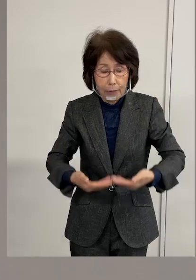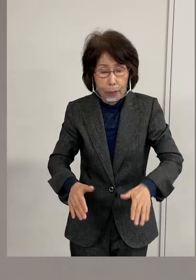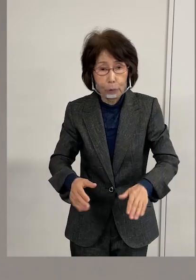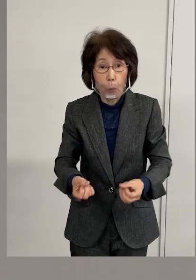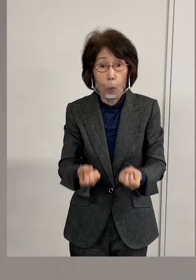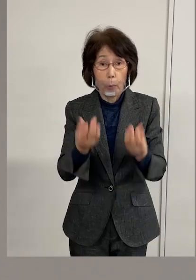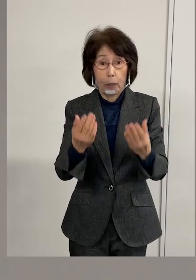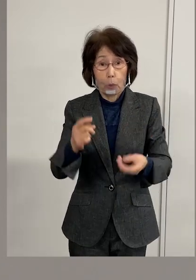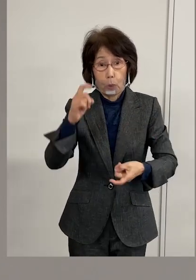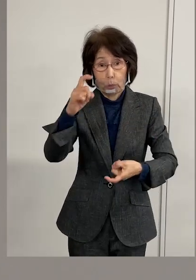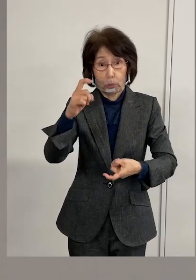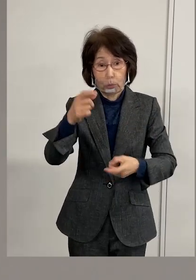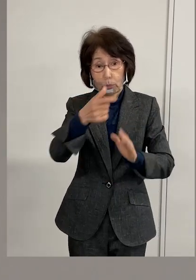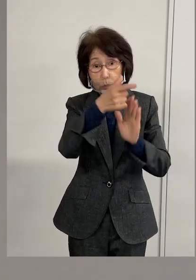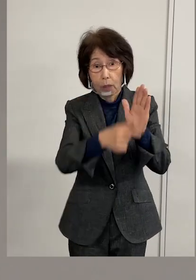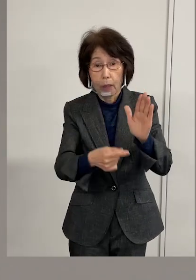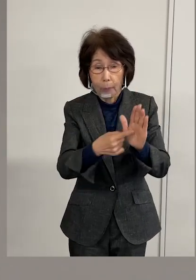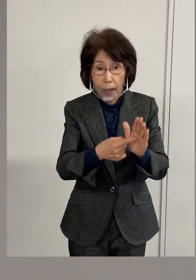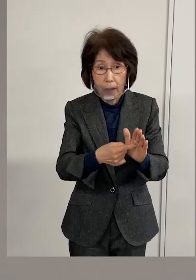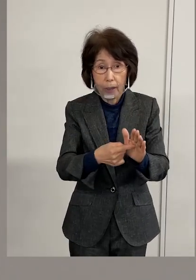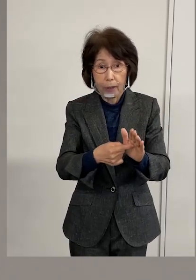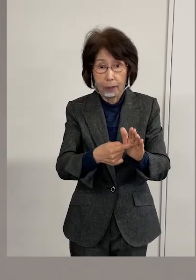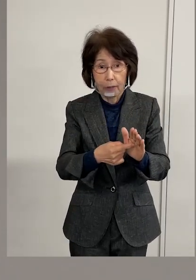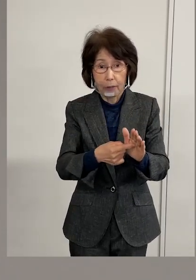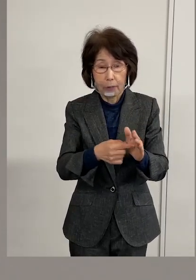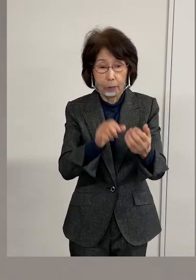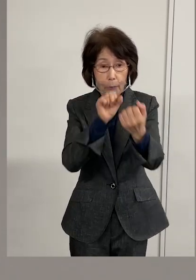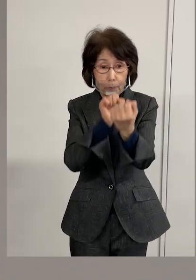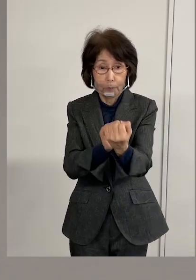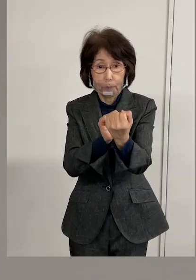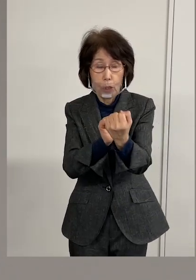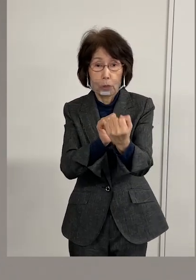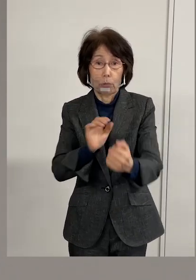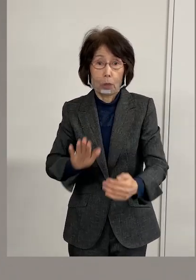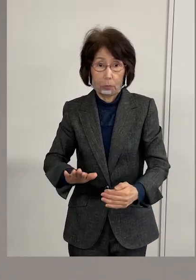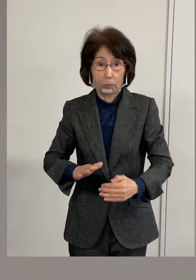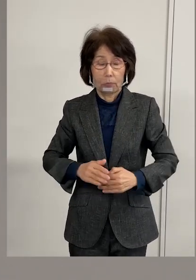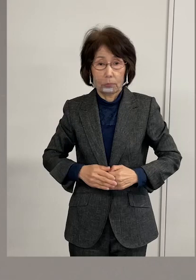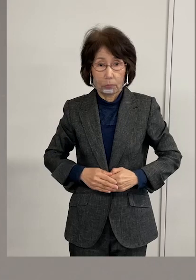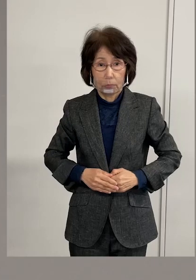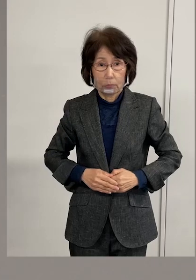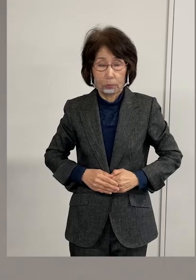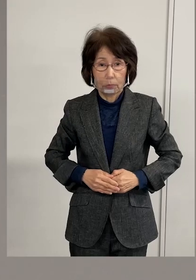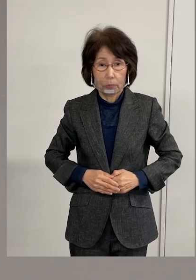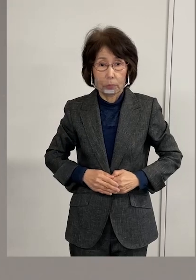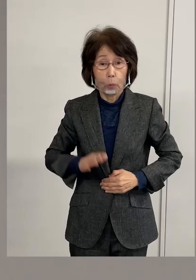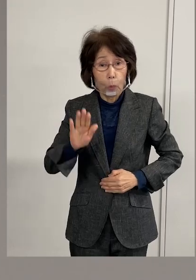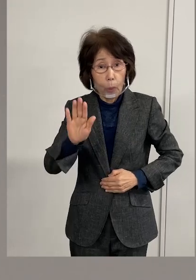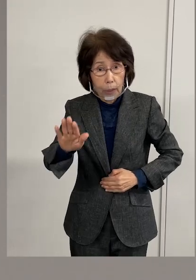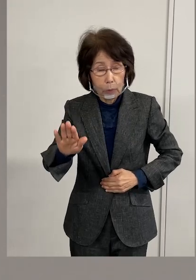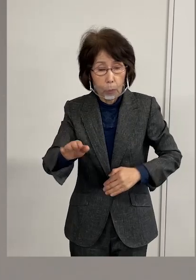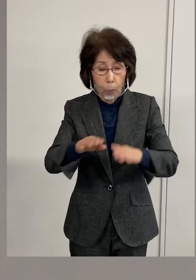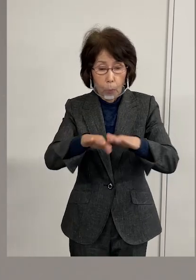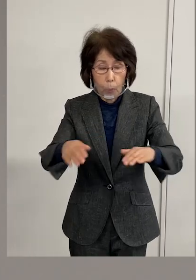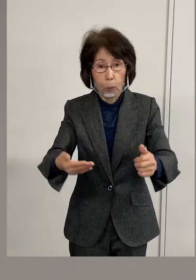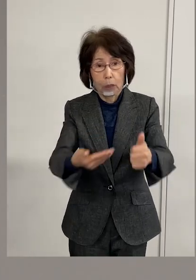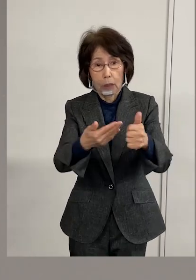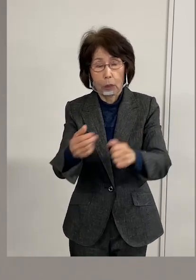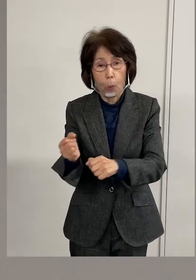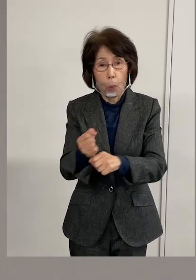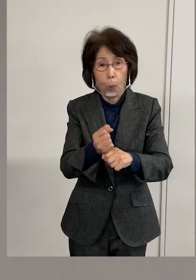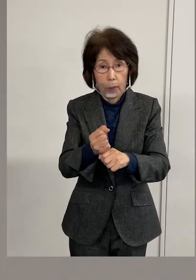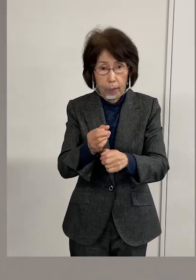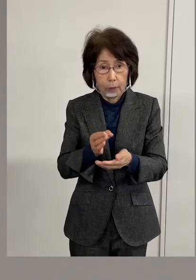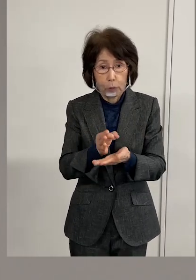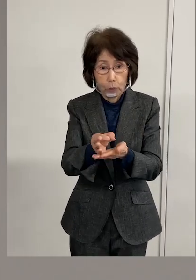全数面接することになっておりますので、その後にですね、子育ての応援給付